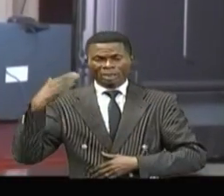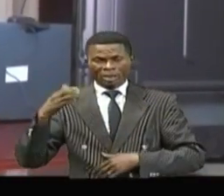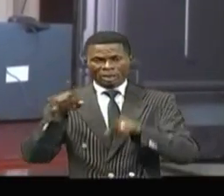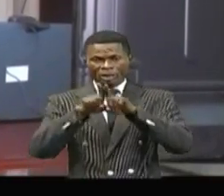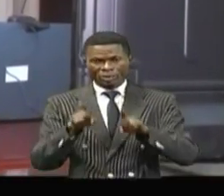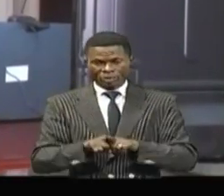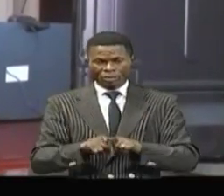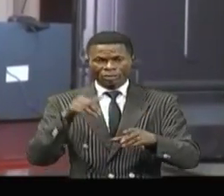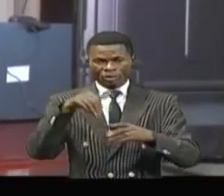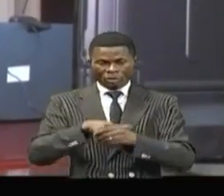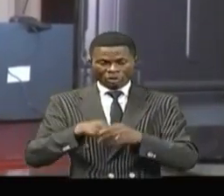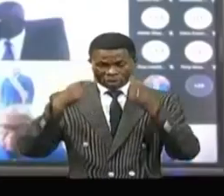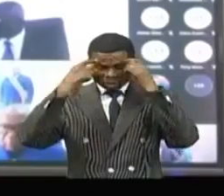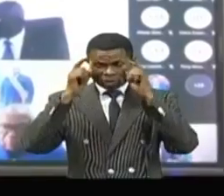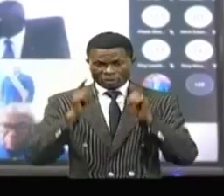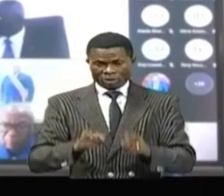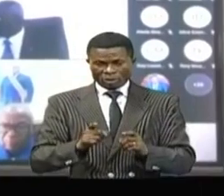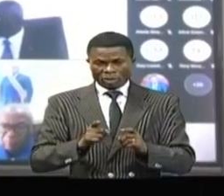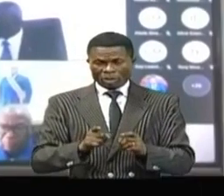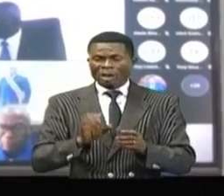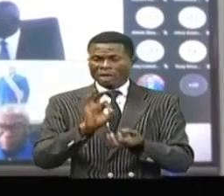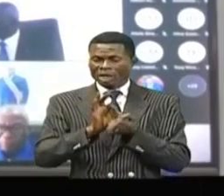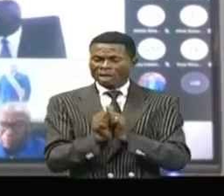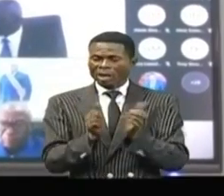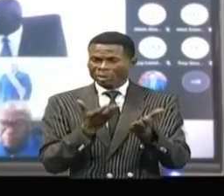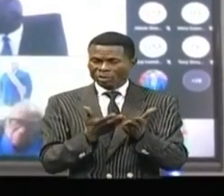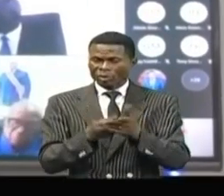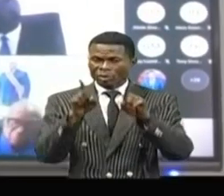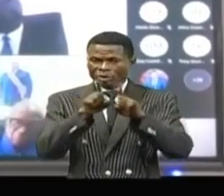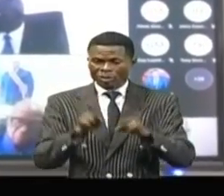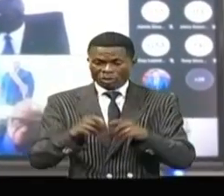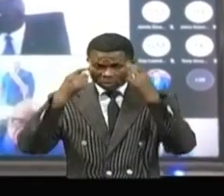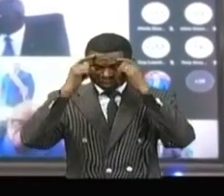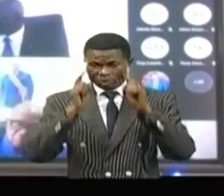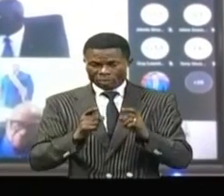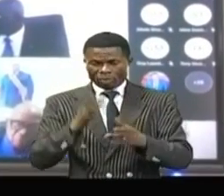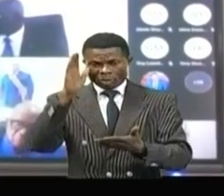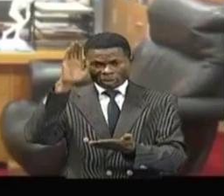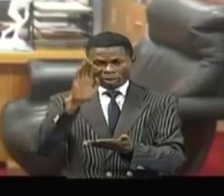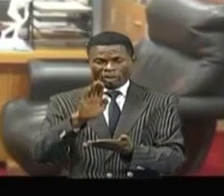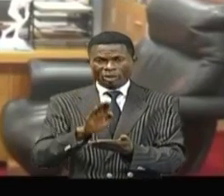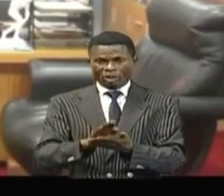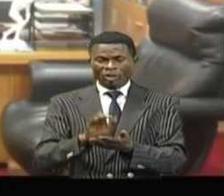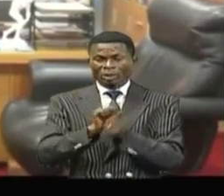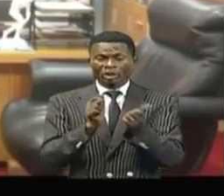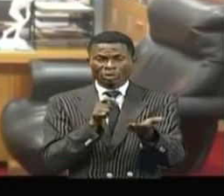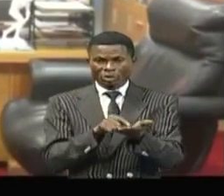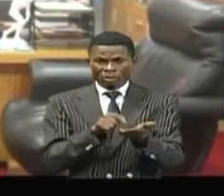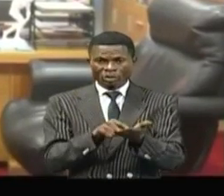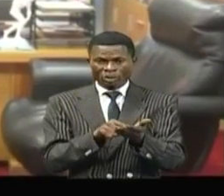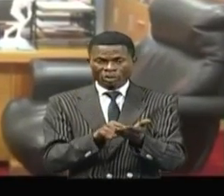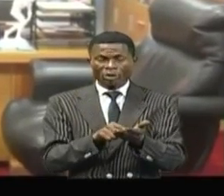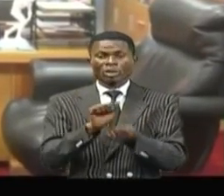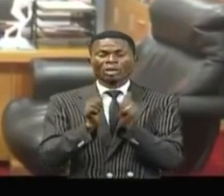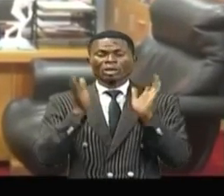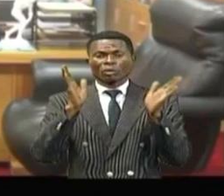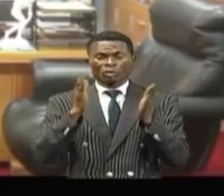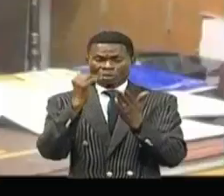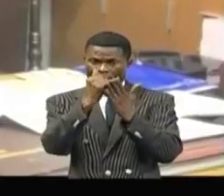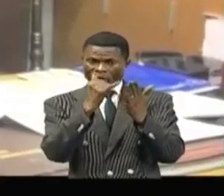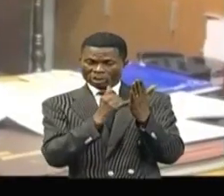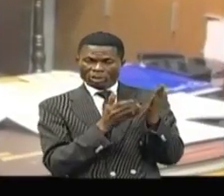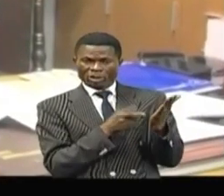dans une certaine mesure, leur impact sur celles-ci ainsi que les mesures d'atténuation envisagées. Les risques